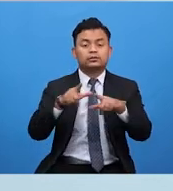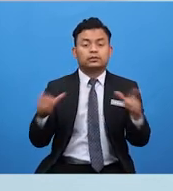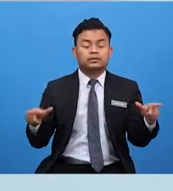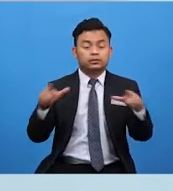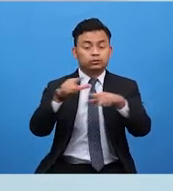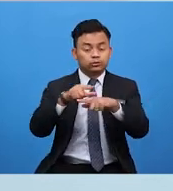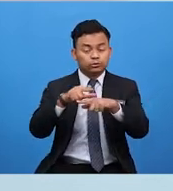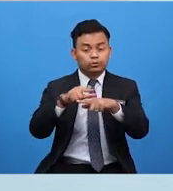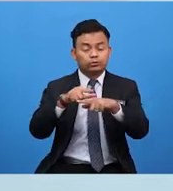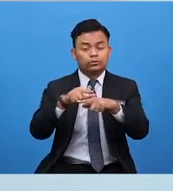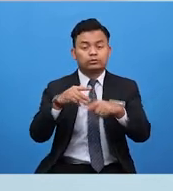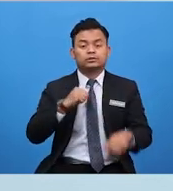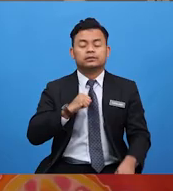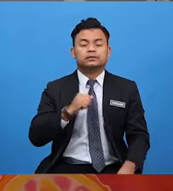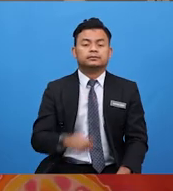dijalankan?